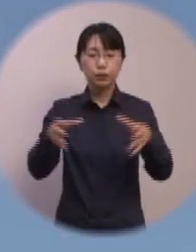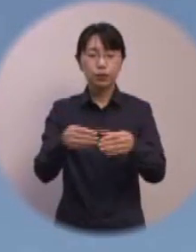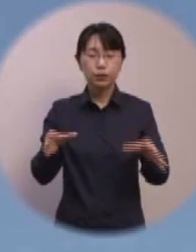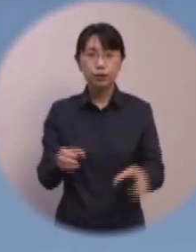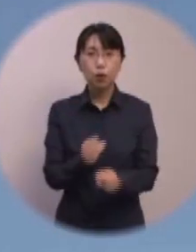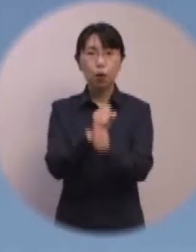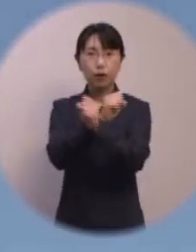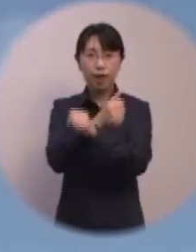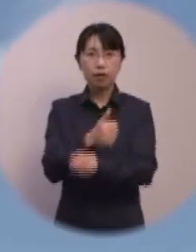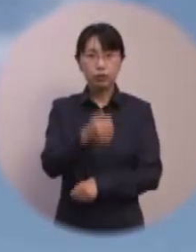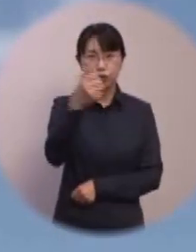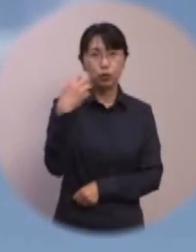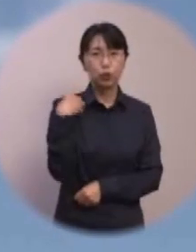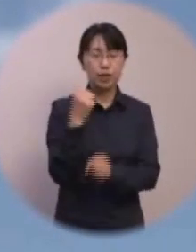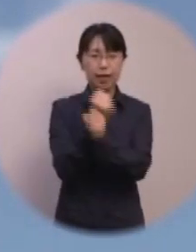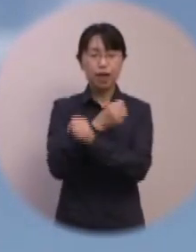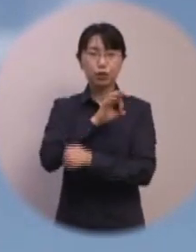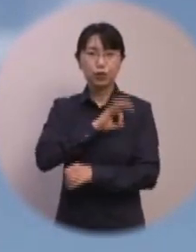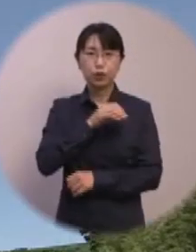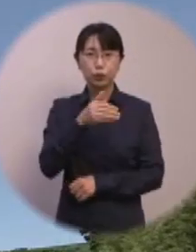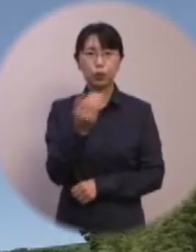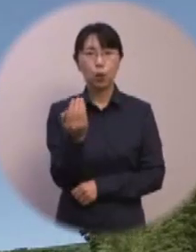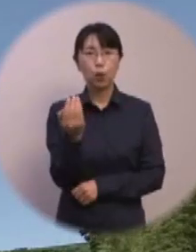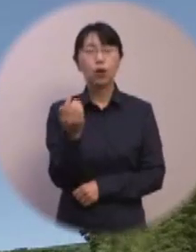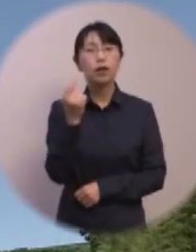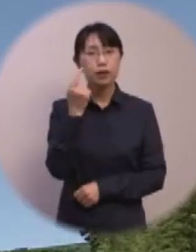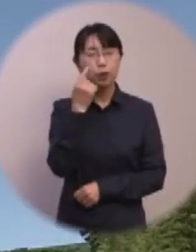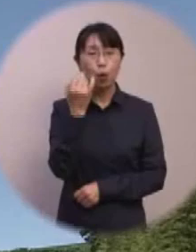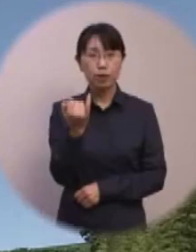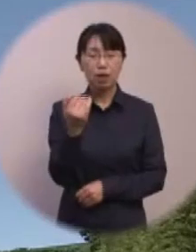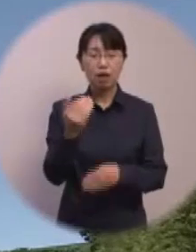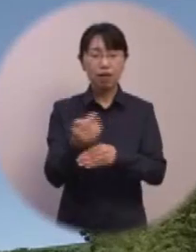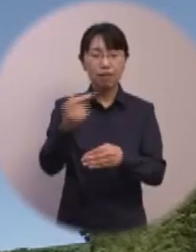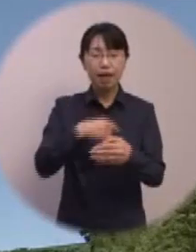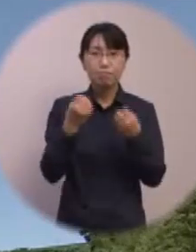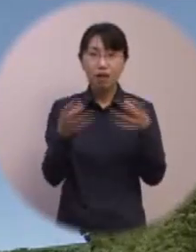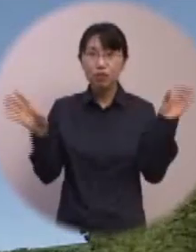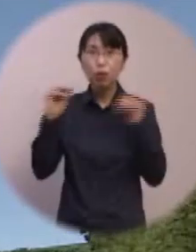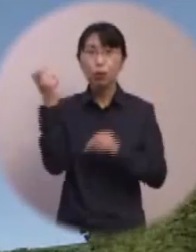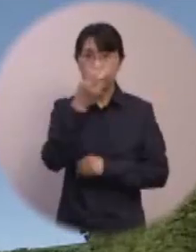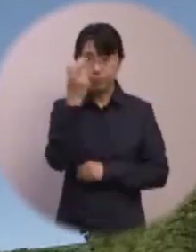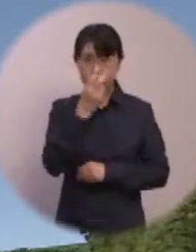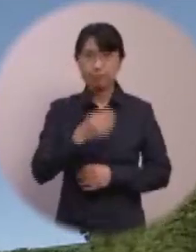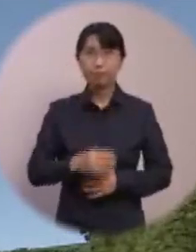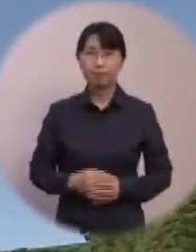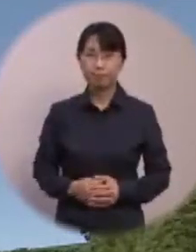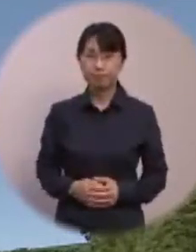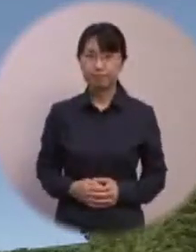富士の国総研主任研究員久保ひとみ、県内の最新情報をチェックしていく